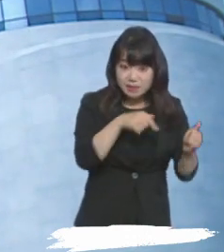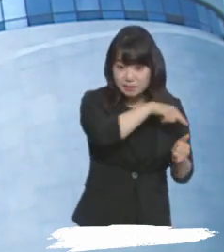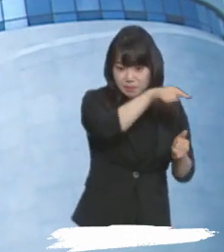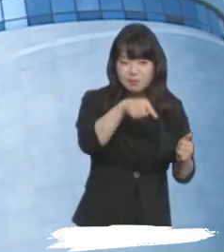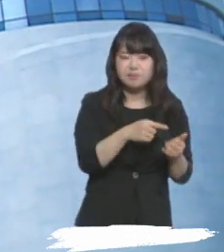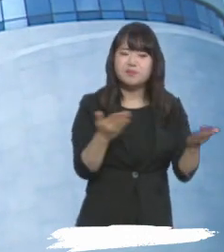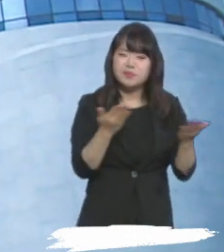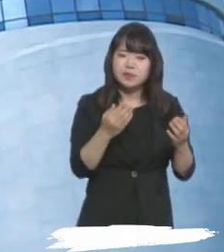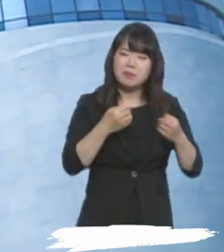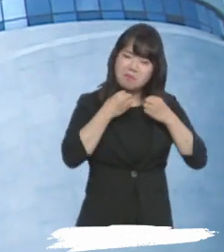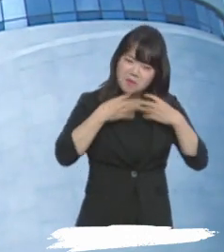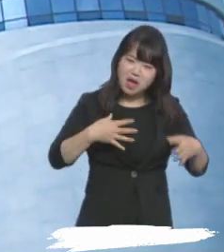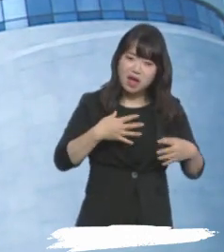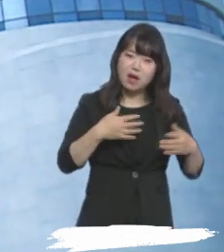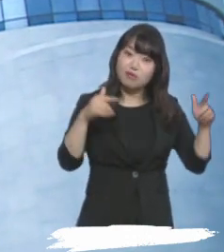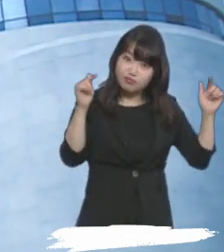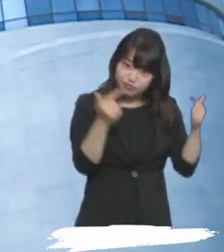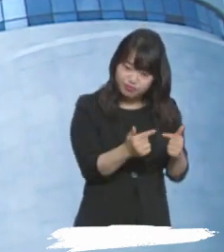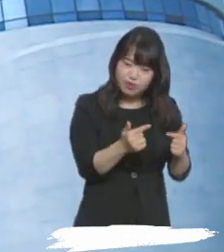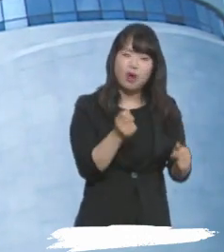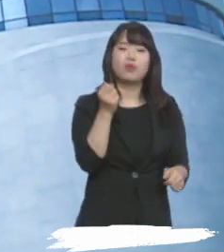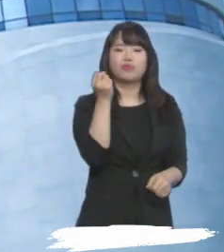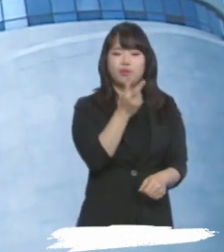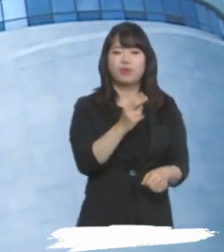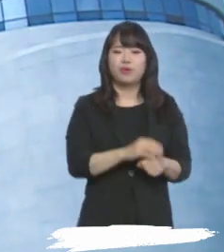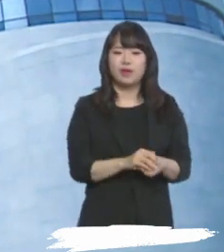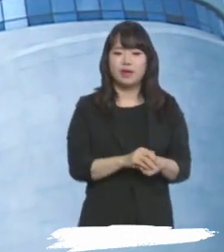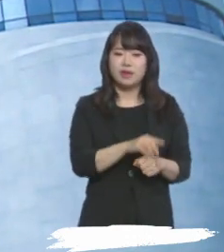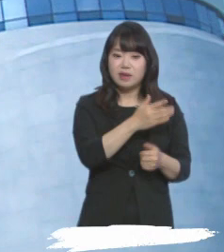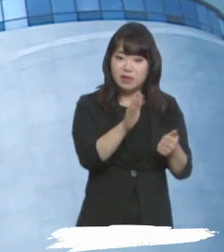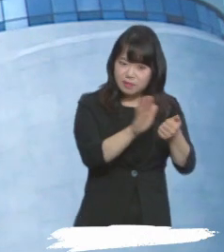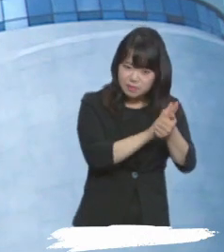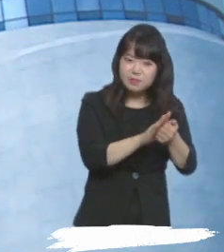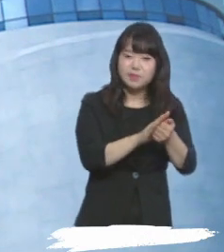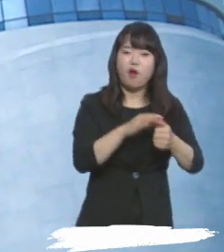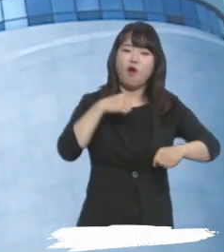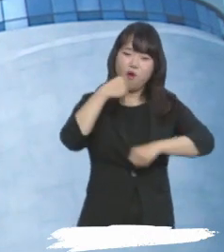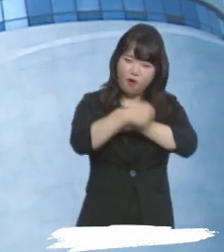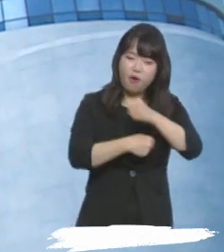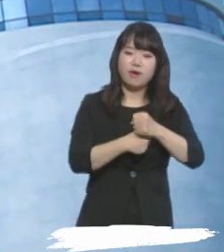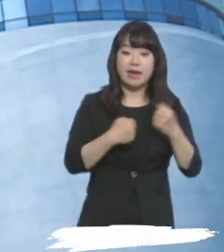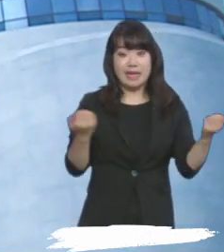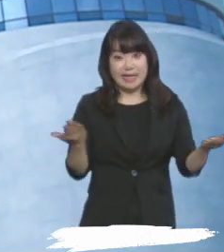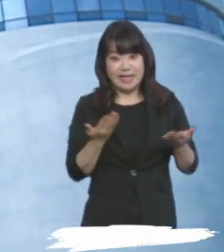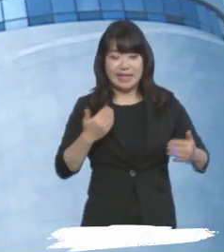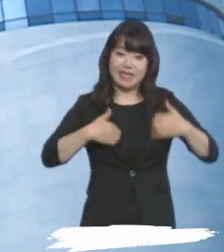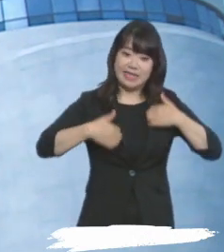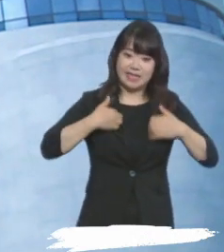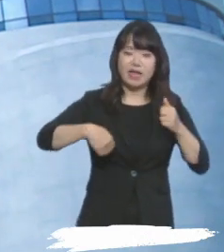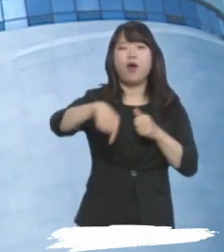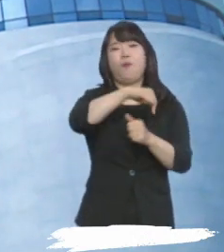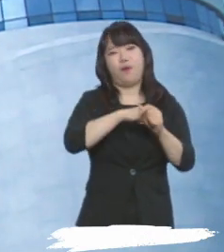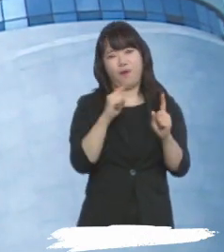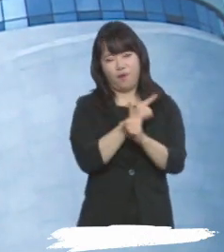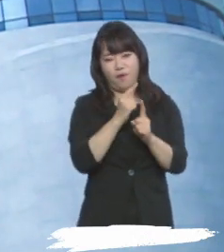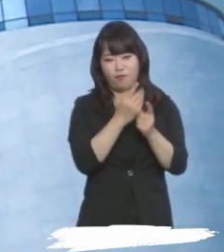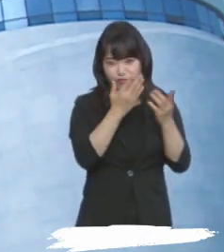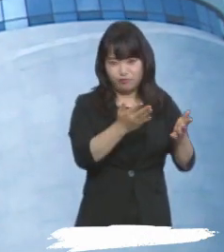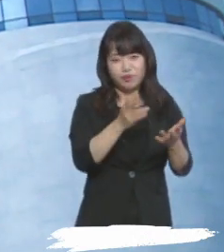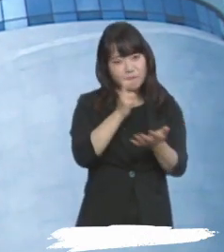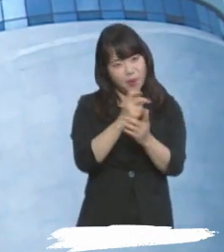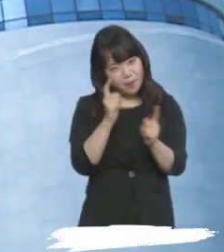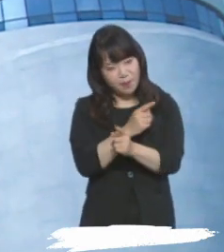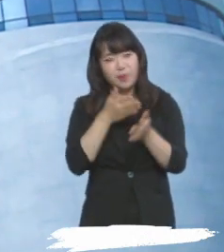그 노동 강도를 낮춰주고 그 또 그런 분들이 마음껏 건강하게 일할 수 있는 환경과 제도